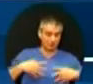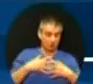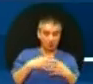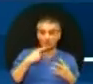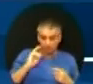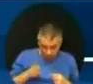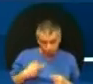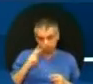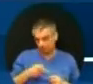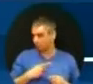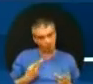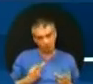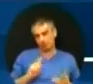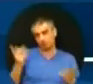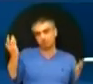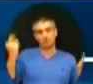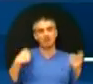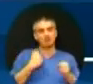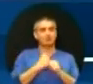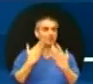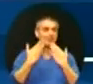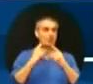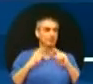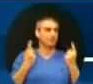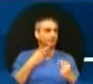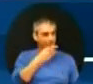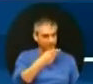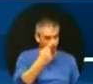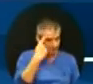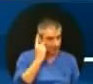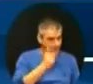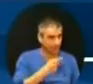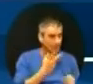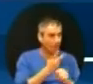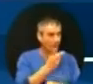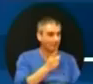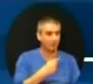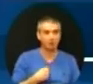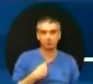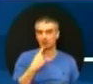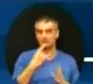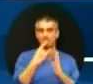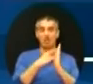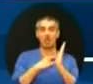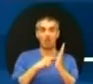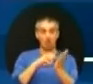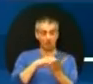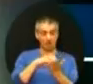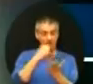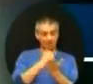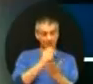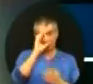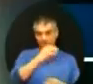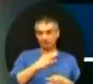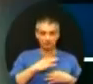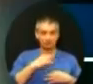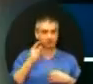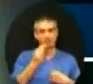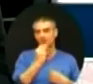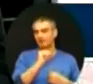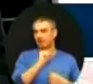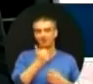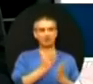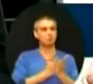לנו יש הצבעה, יש הצבעה. אני מנהל דיונים אחרים. לדעתך זה צריך לעבור? אני אגיד משהו כזה. חוק ההסדרה לפי תפיסתי זה הדבר כמעט